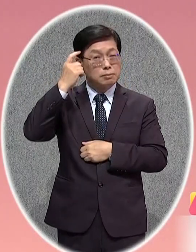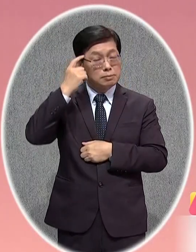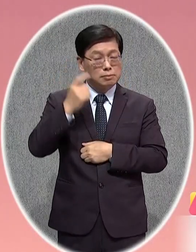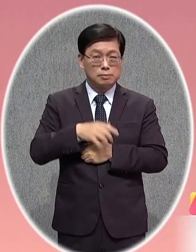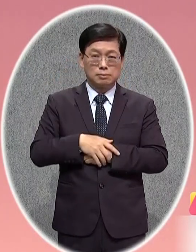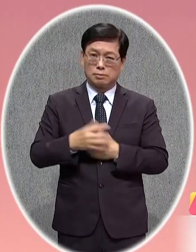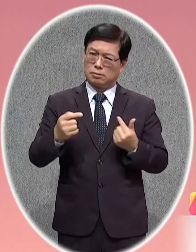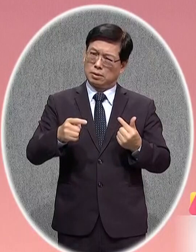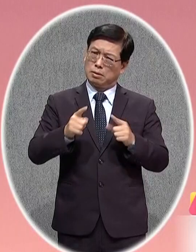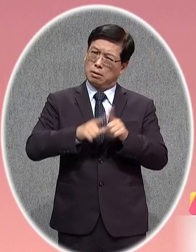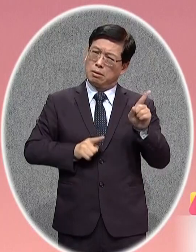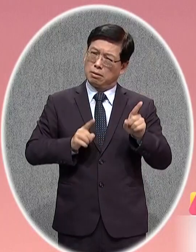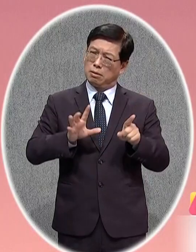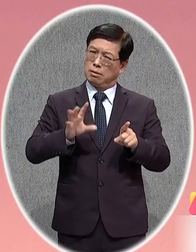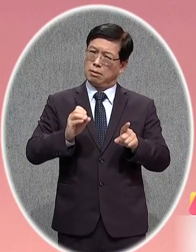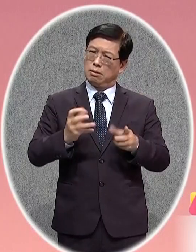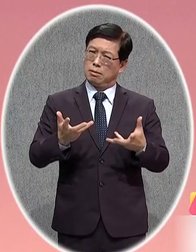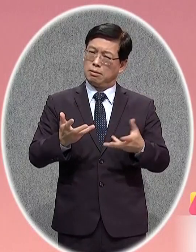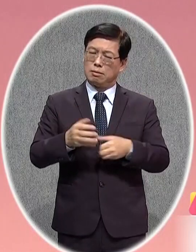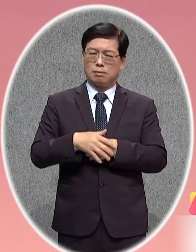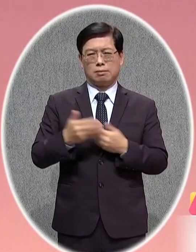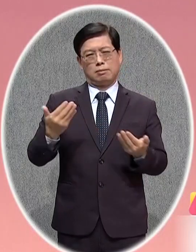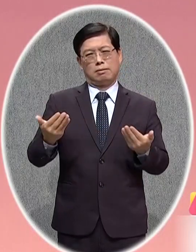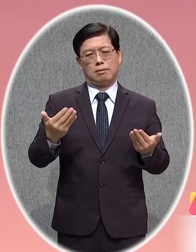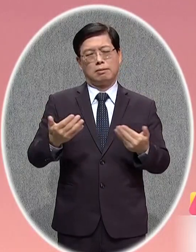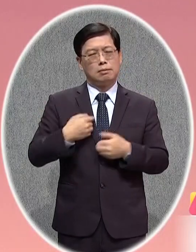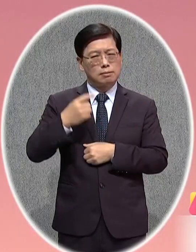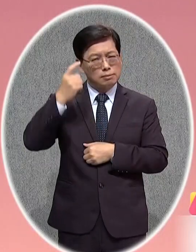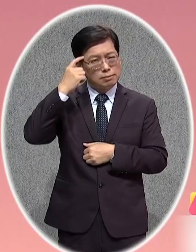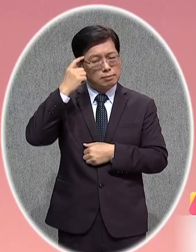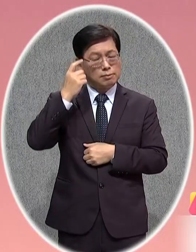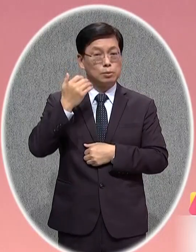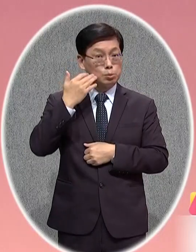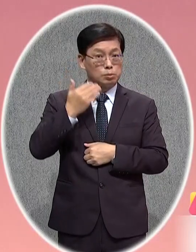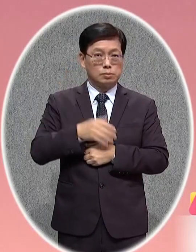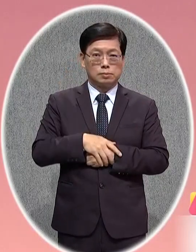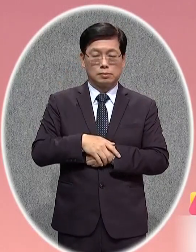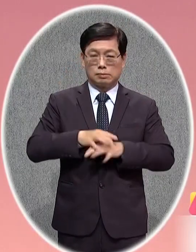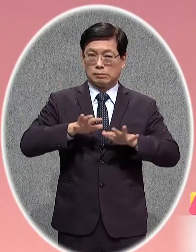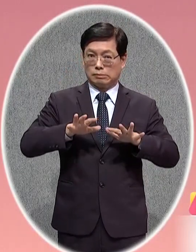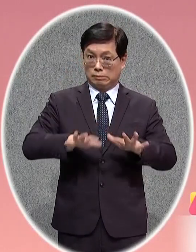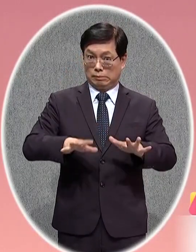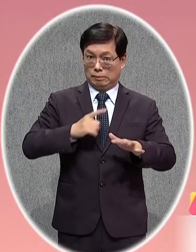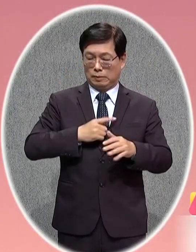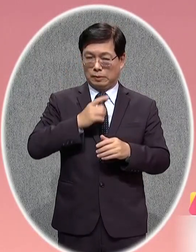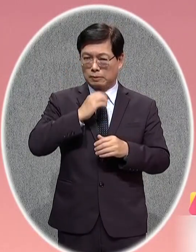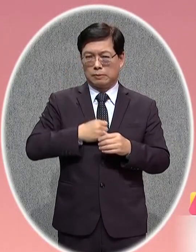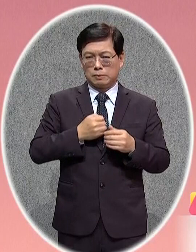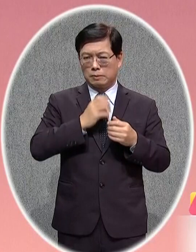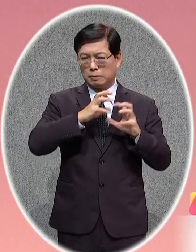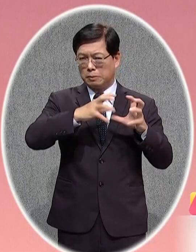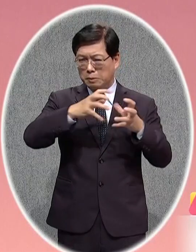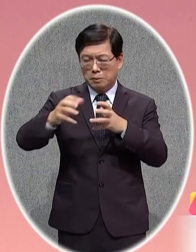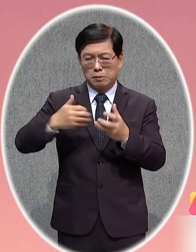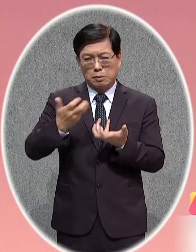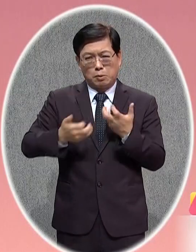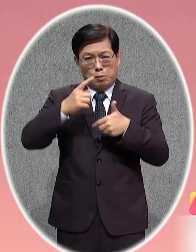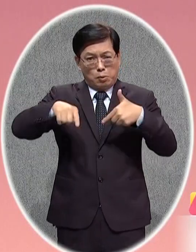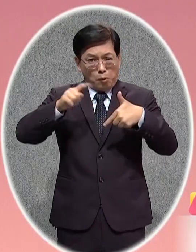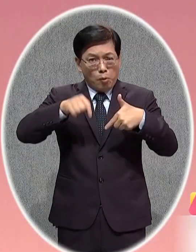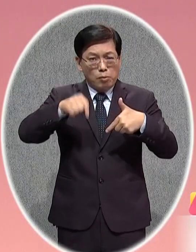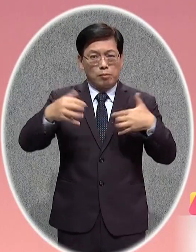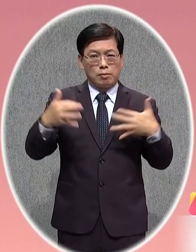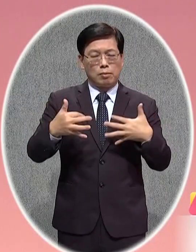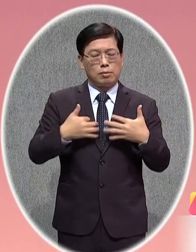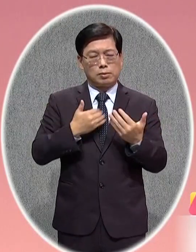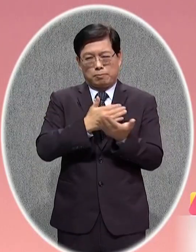想，这样子有差吗？对不对？所以我们想一下，当我们现在正在应付全球暖化这个课题的时